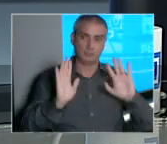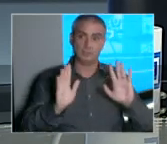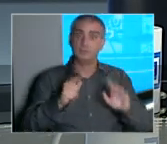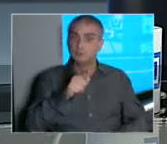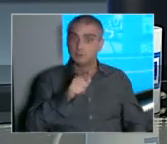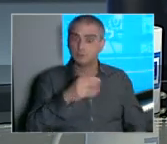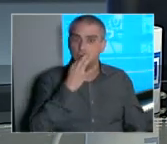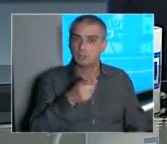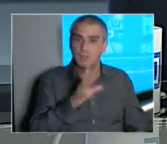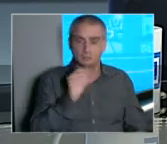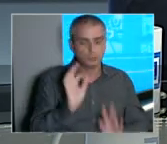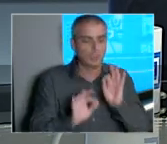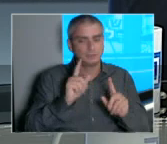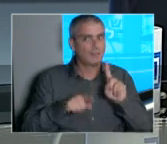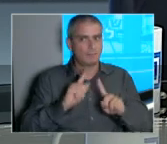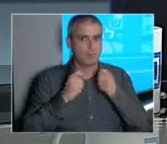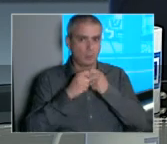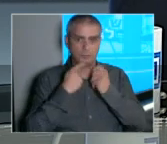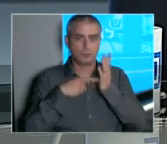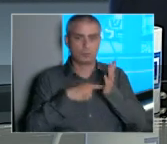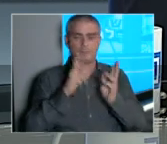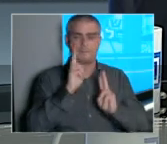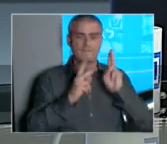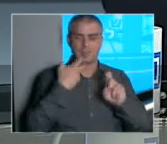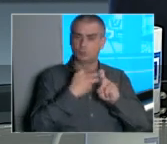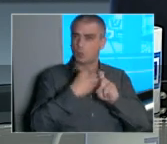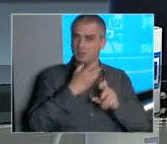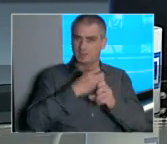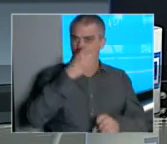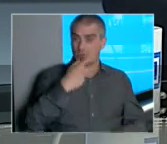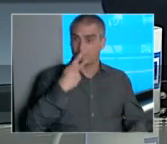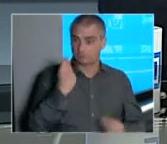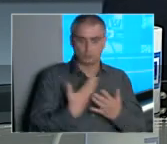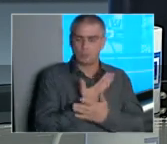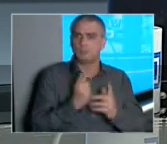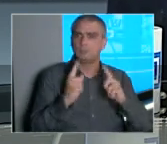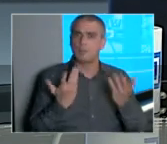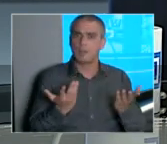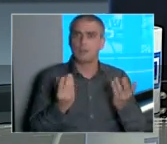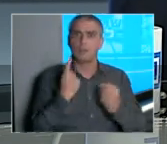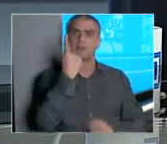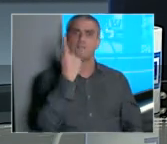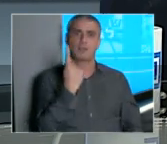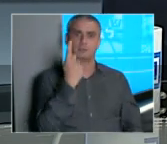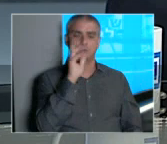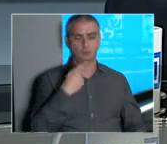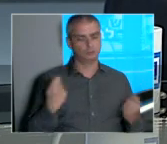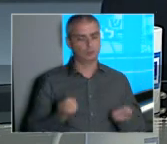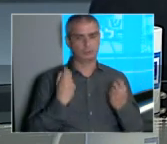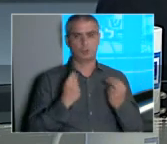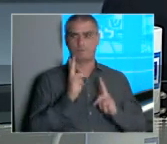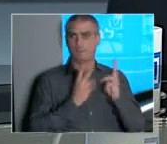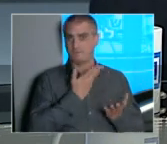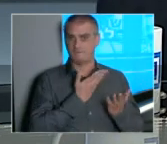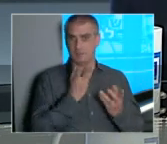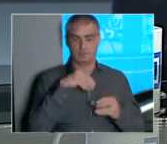שוב, השאלה אם יש פה הסתה לפעמים שהיא לא קשורה, למשל, קח את פיניציה. היה אירוע חדש בשנתיים האחרונות, מה קרה? קרה דבר אחד, יש יחצנית טובה למפעל